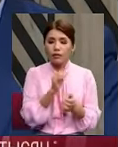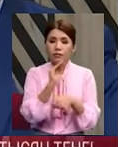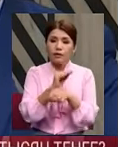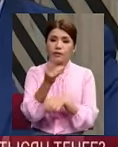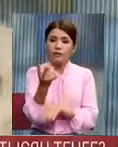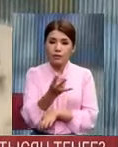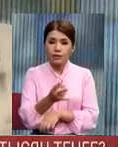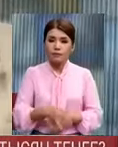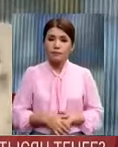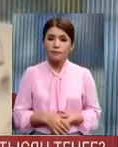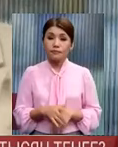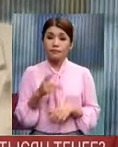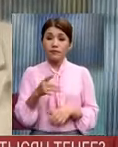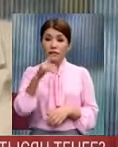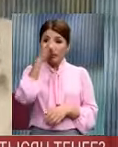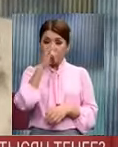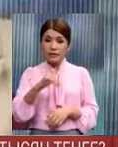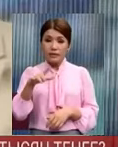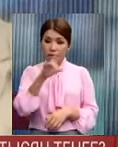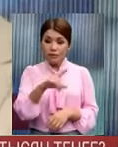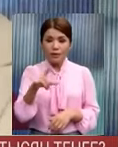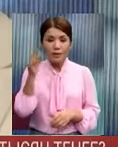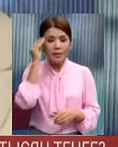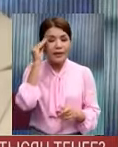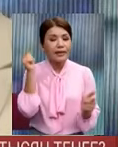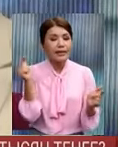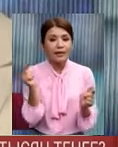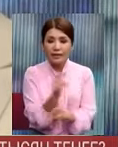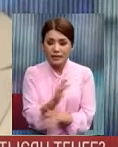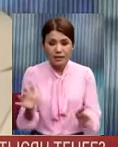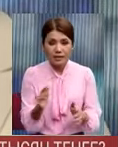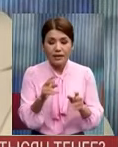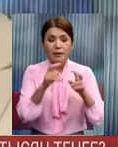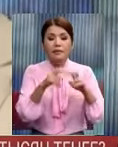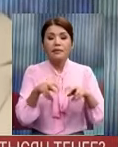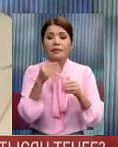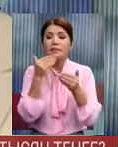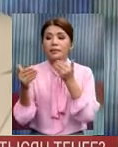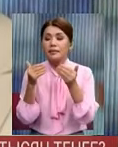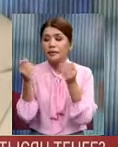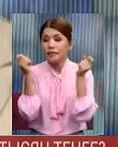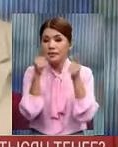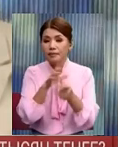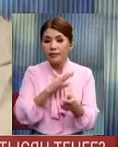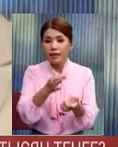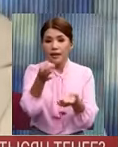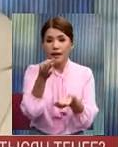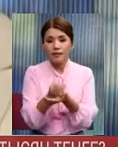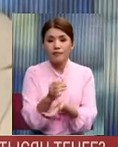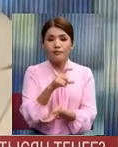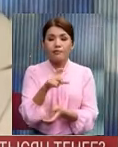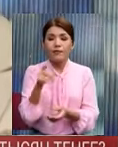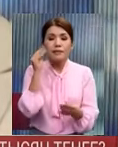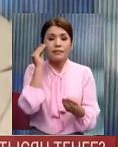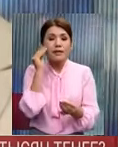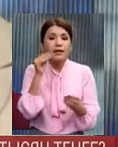работаем. А вот казахстанцы с таким мнением не согласны. Мы провели блиц-опрос. И судя по ответам, мнение чиновника